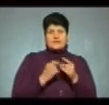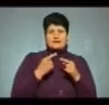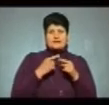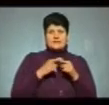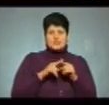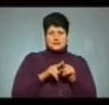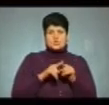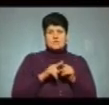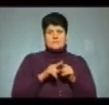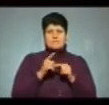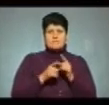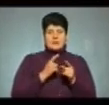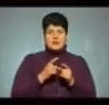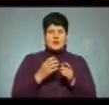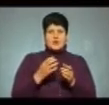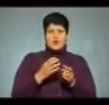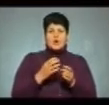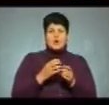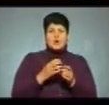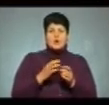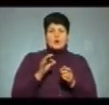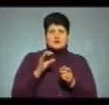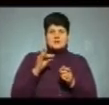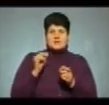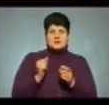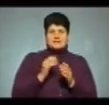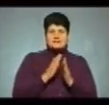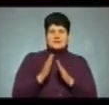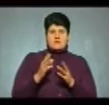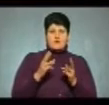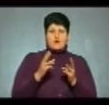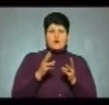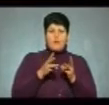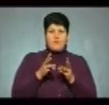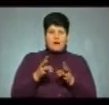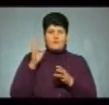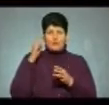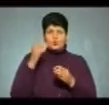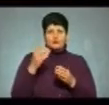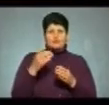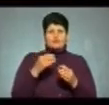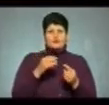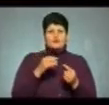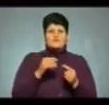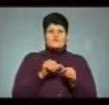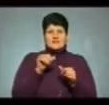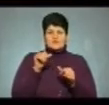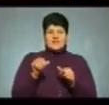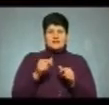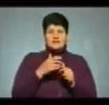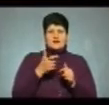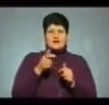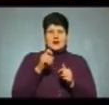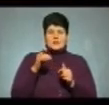технічне переоснащення згідно з державною будівельною, ну, внутрішніх систем опалення, вентиляції, водопостачання, водовідведення, газопостачання, силових